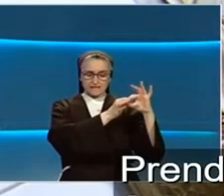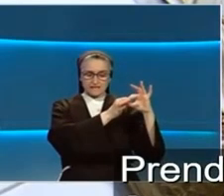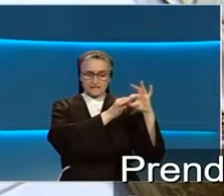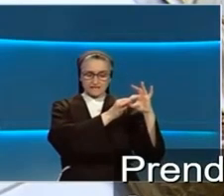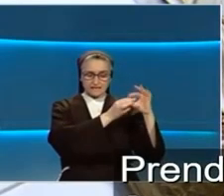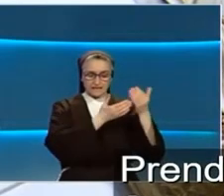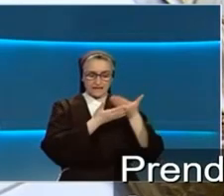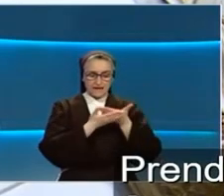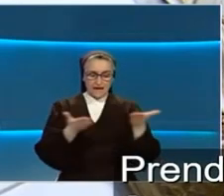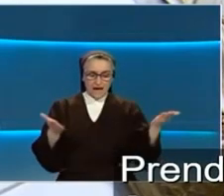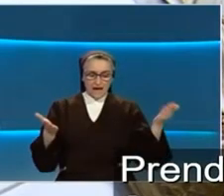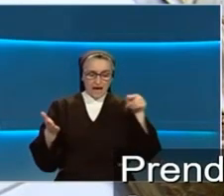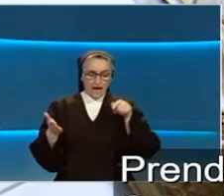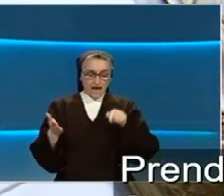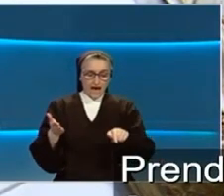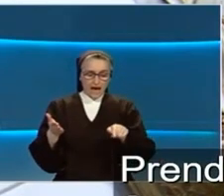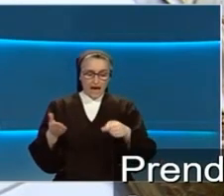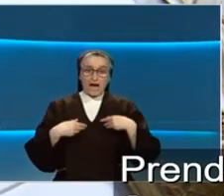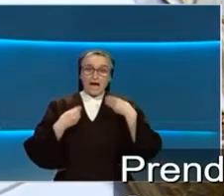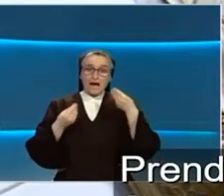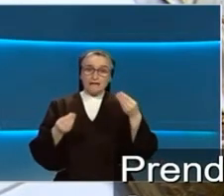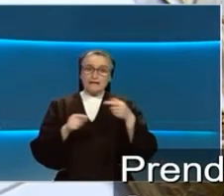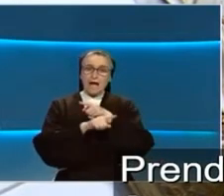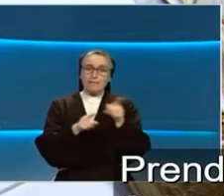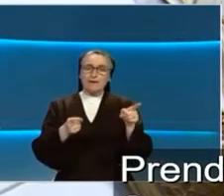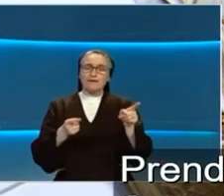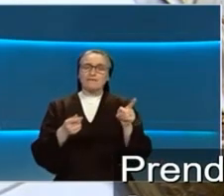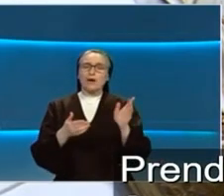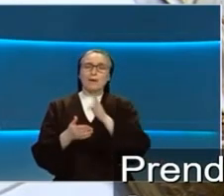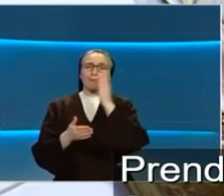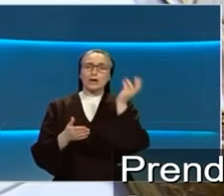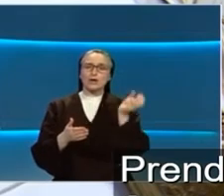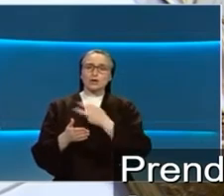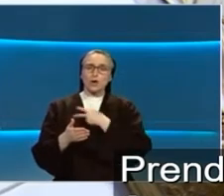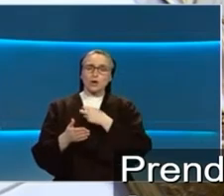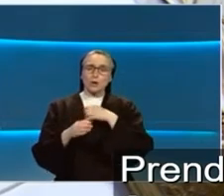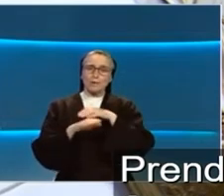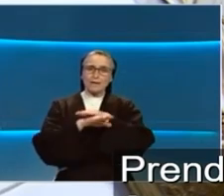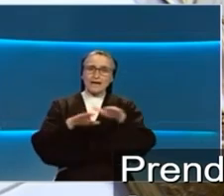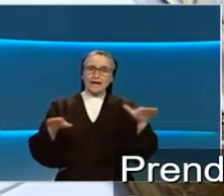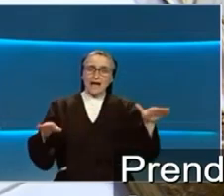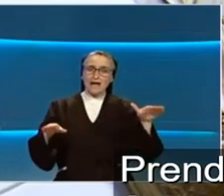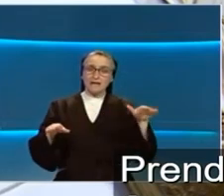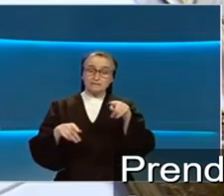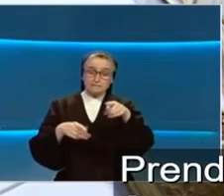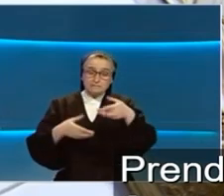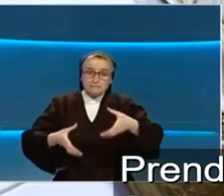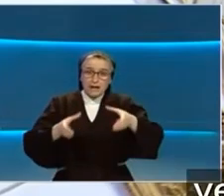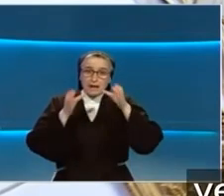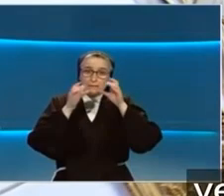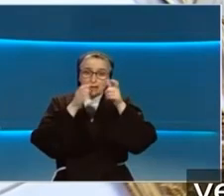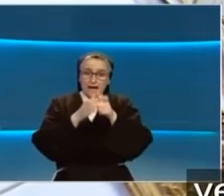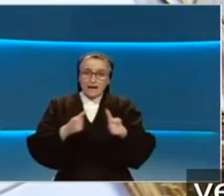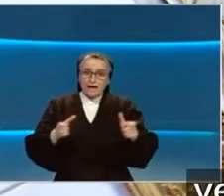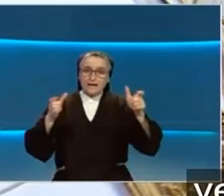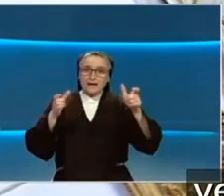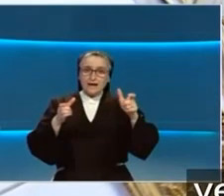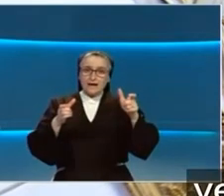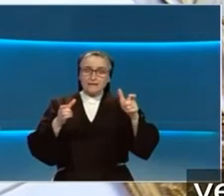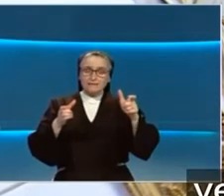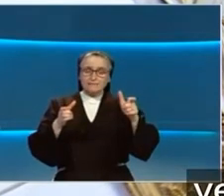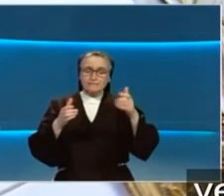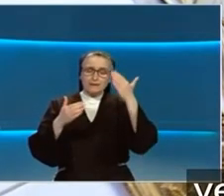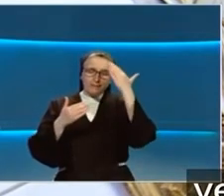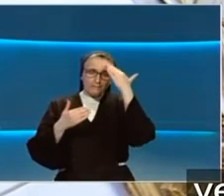testamenti, qui provovis et promultis et fundetur in remissionem peccatorum. Hoc